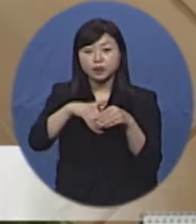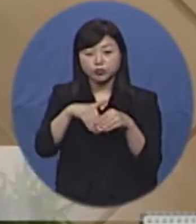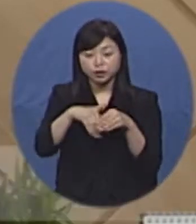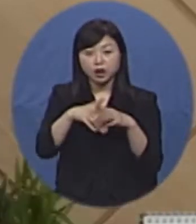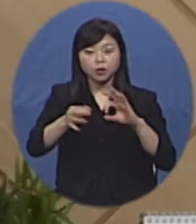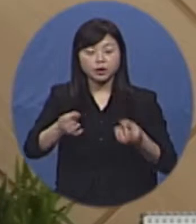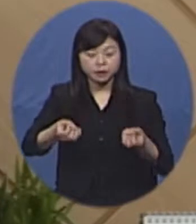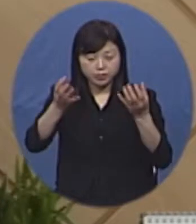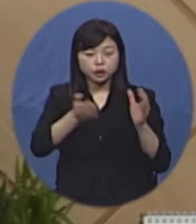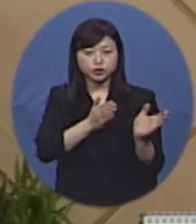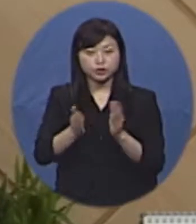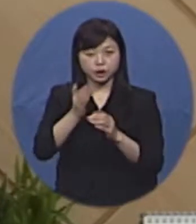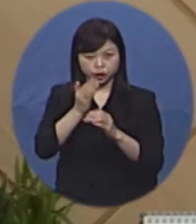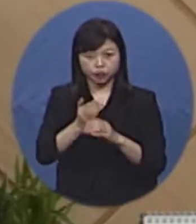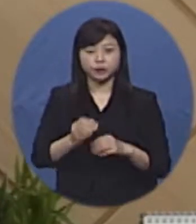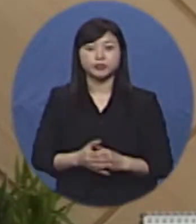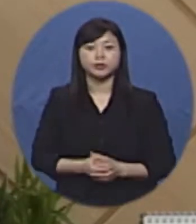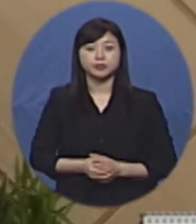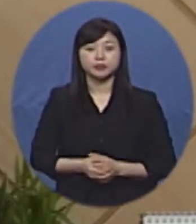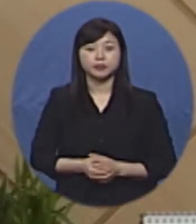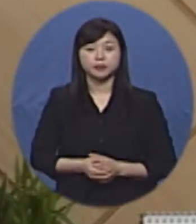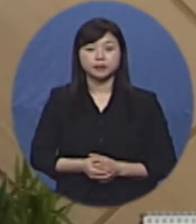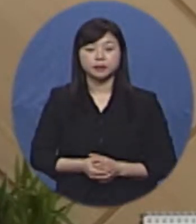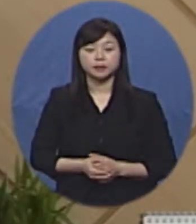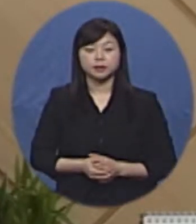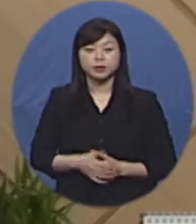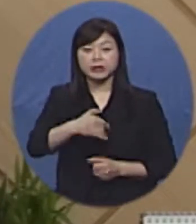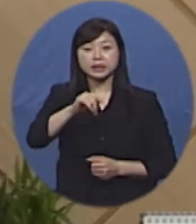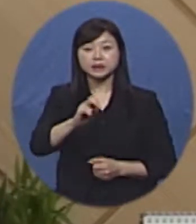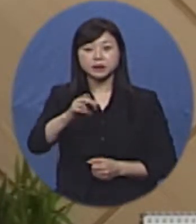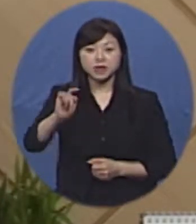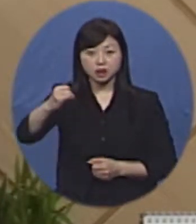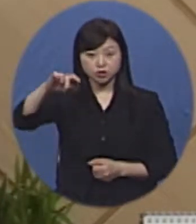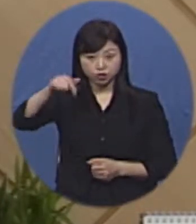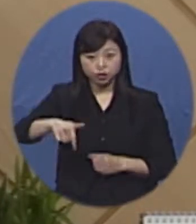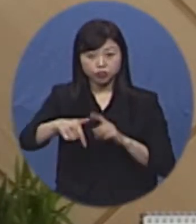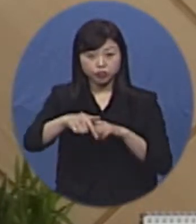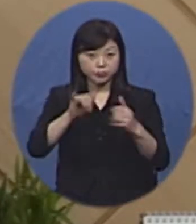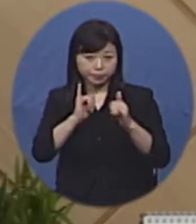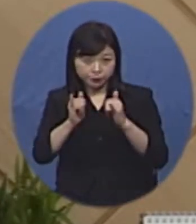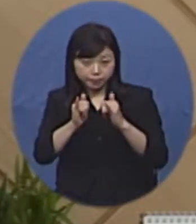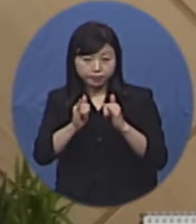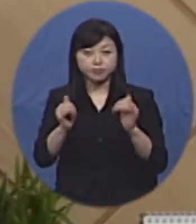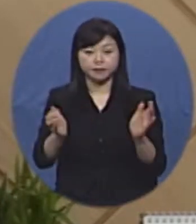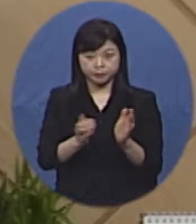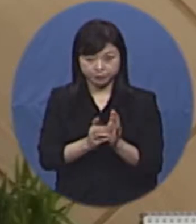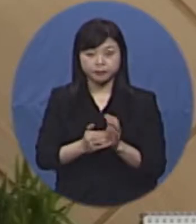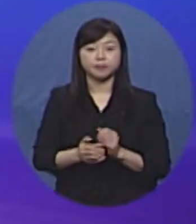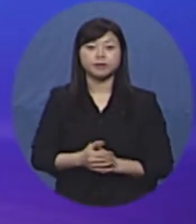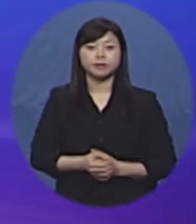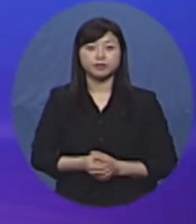하고 있고요. 지금까지 강원도 평창군 심재국 군수와의 인터뷰였습니다.